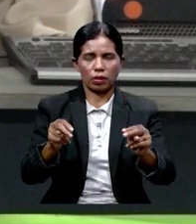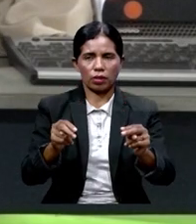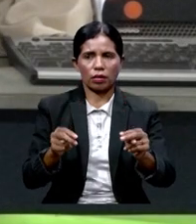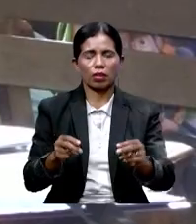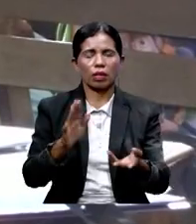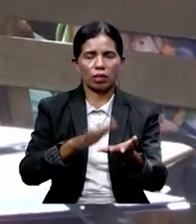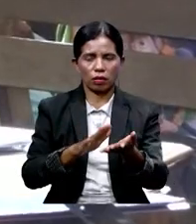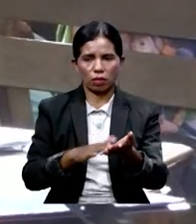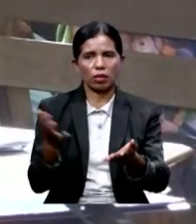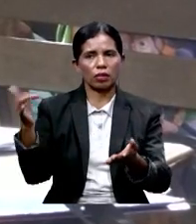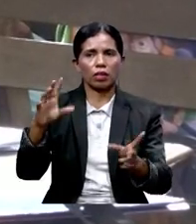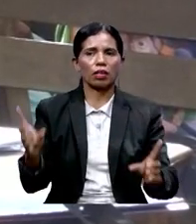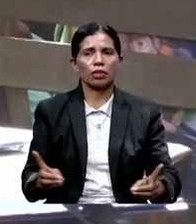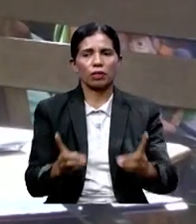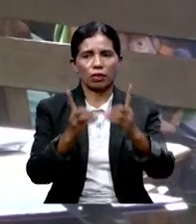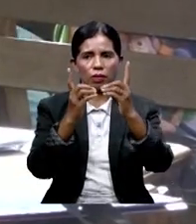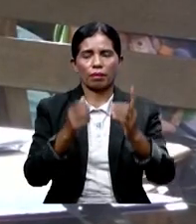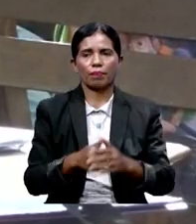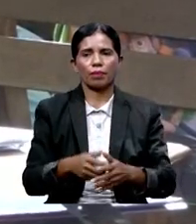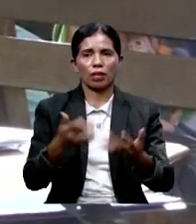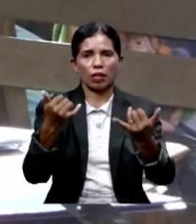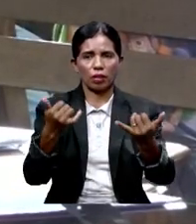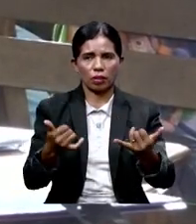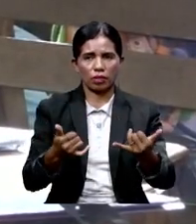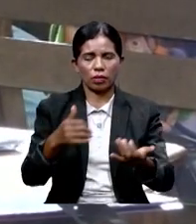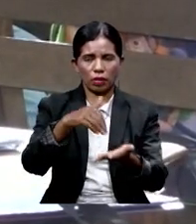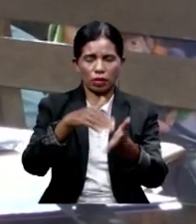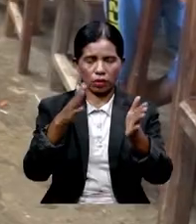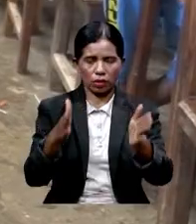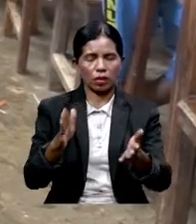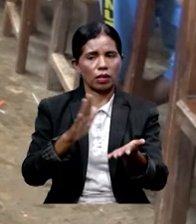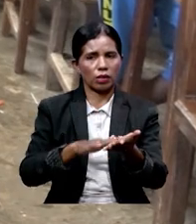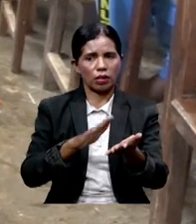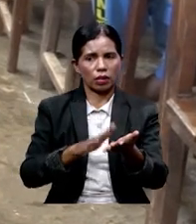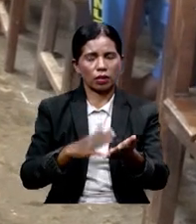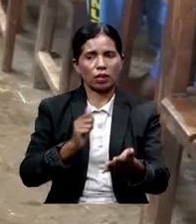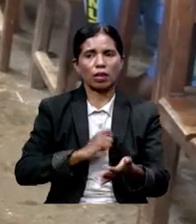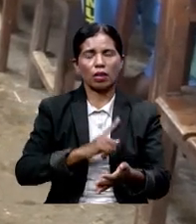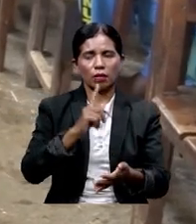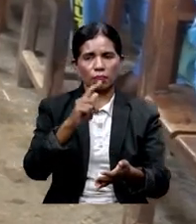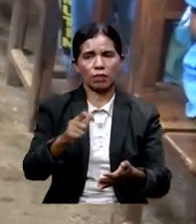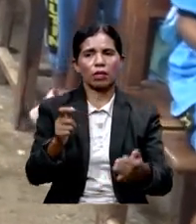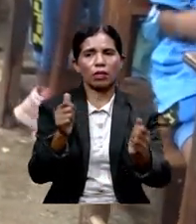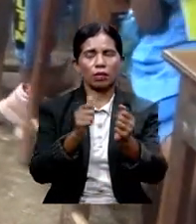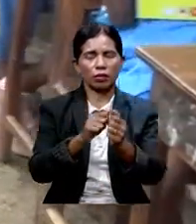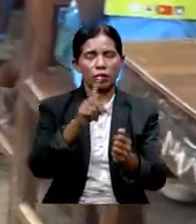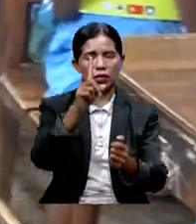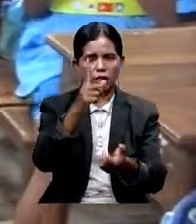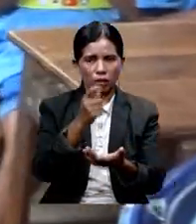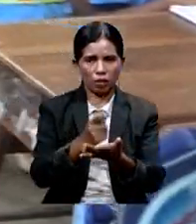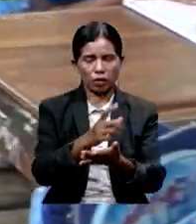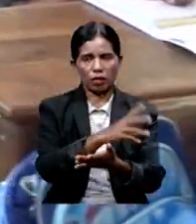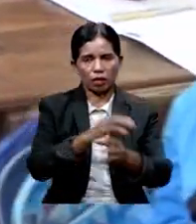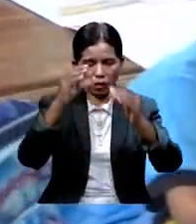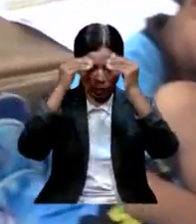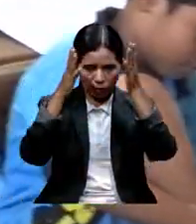escola sira asoru. Daudaung ne total alunos si escola básica filial Aimutin hamutuk rihuni da resin no